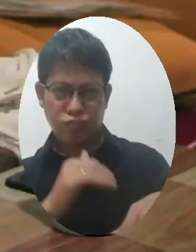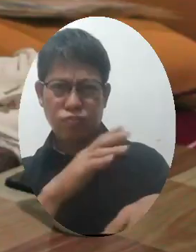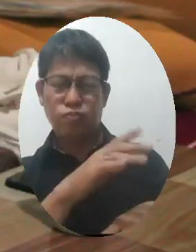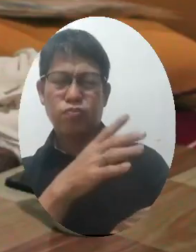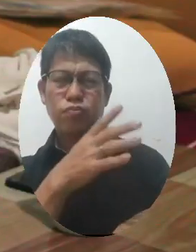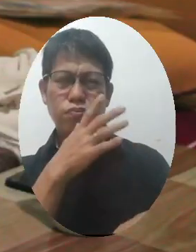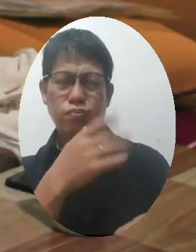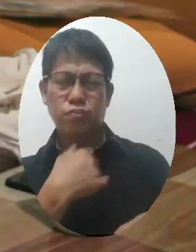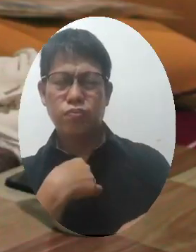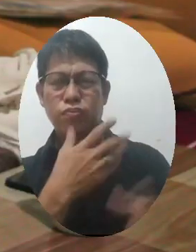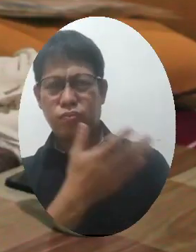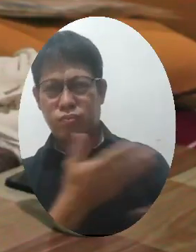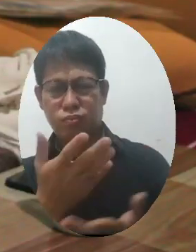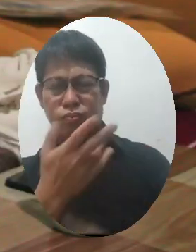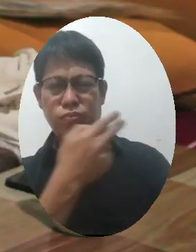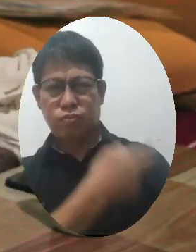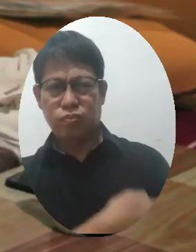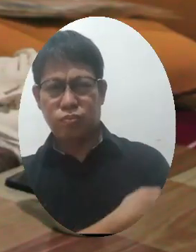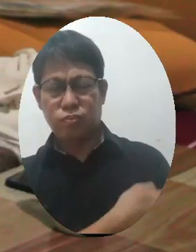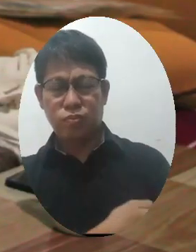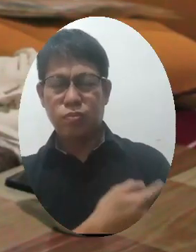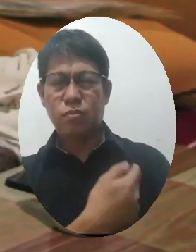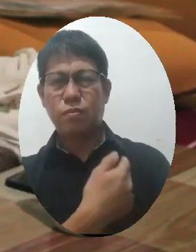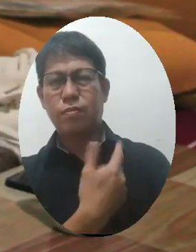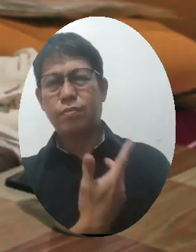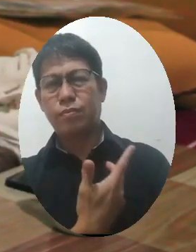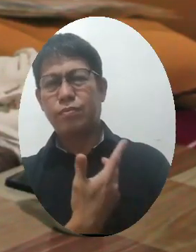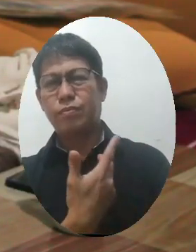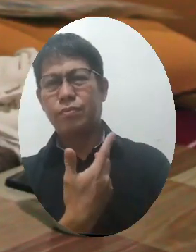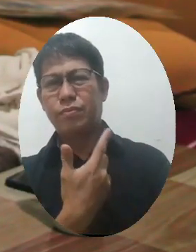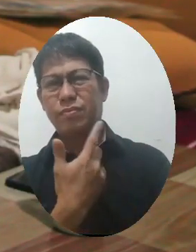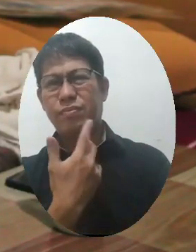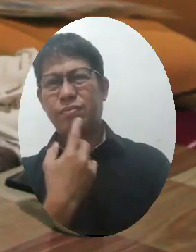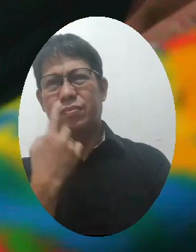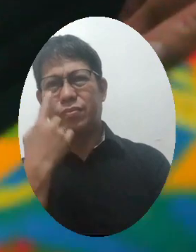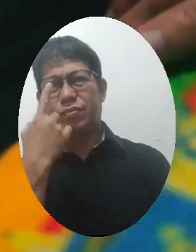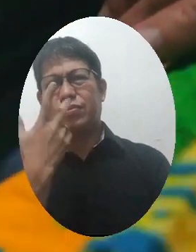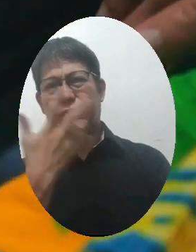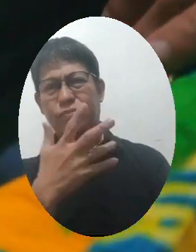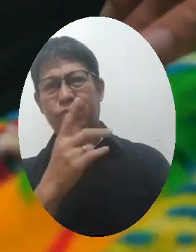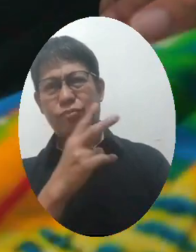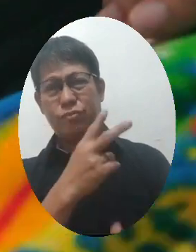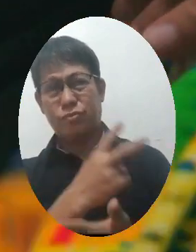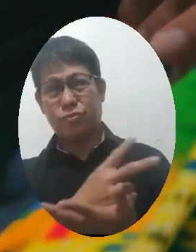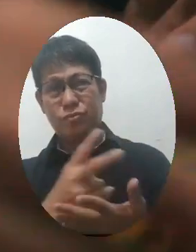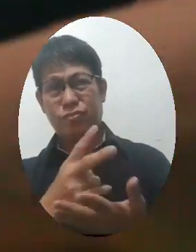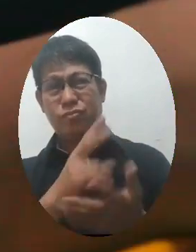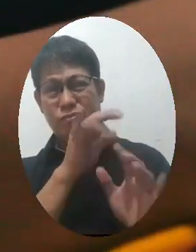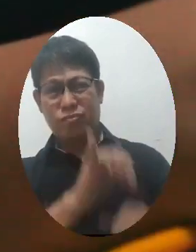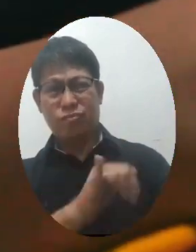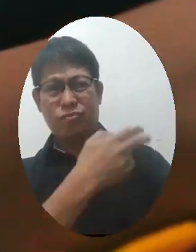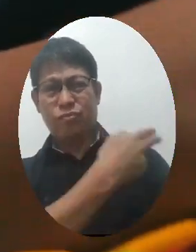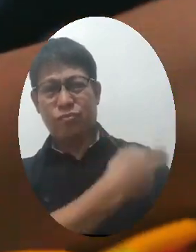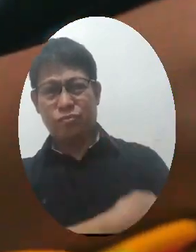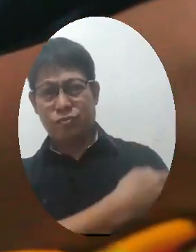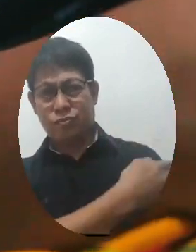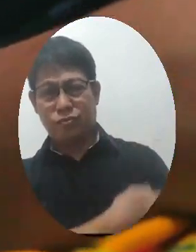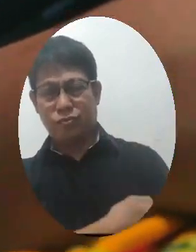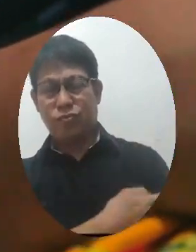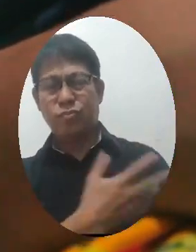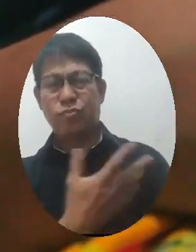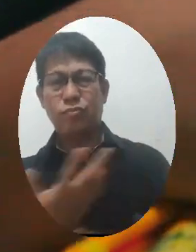yung nanay ko, sabi ko, dalhin na namin sa ospital kasi tumitirik nga po yung mata. 2 weeks po siyang na-confine